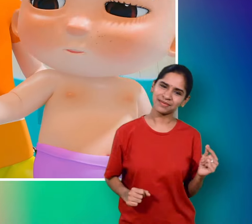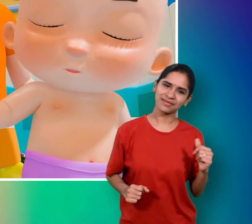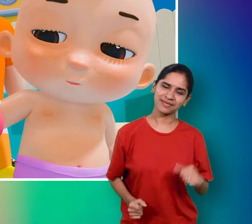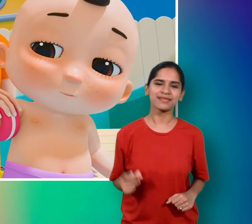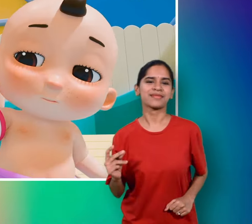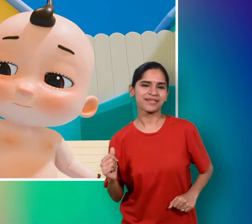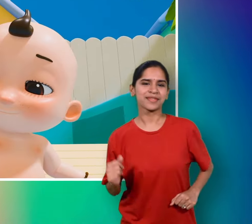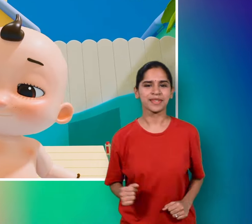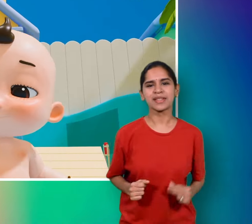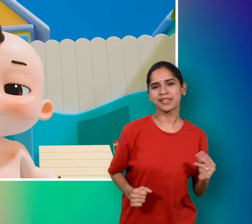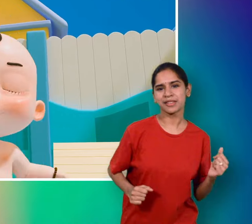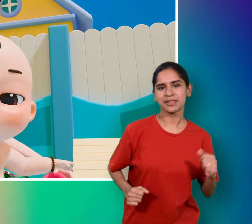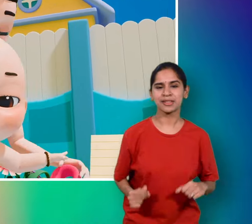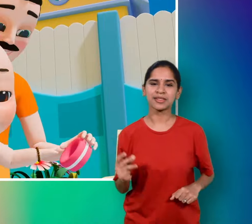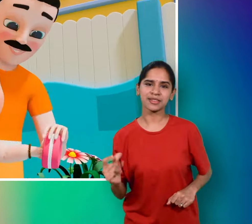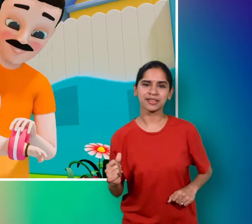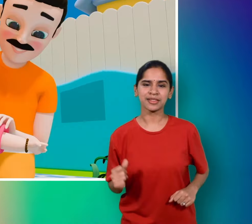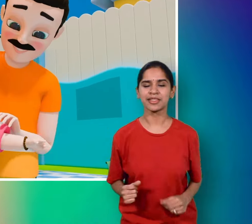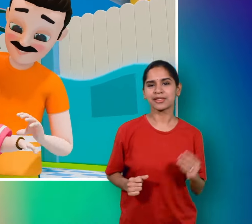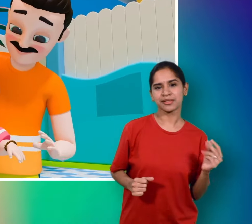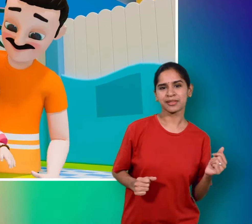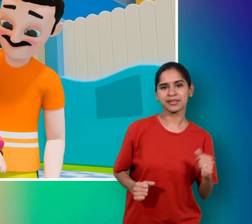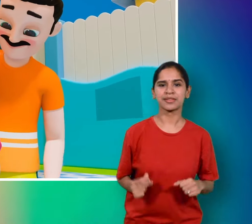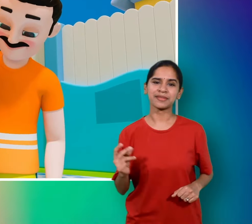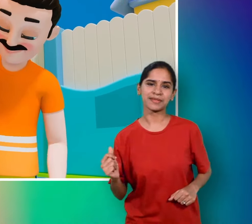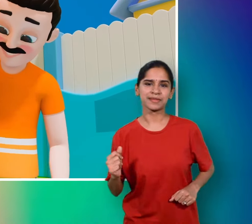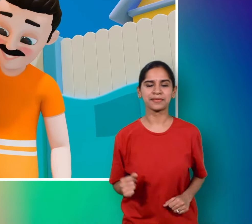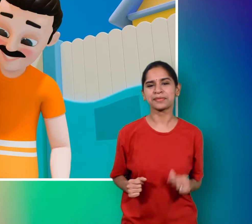जाओ हां ओ